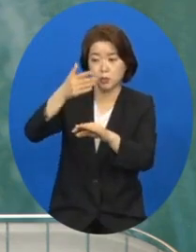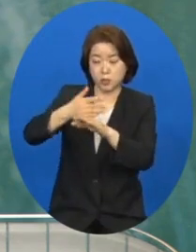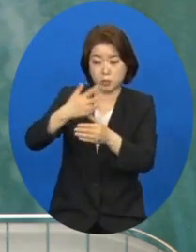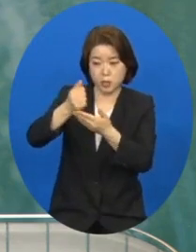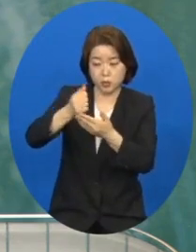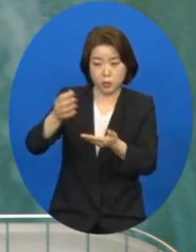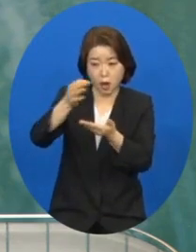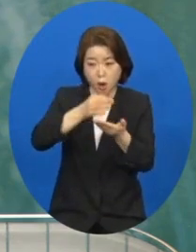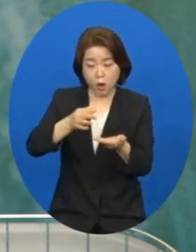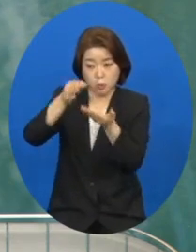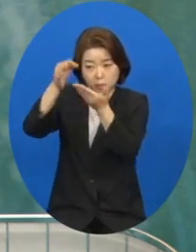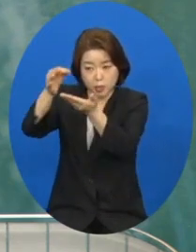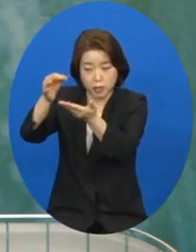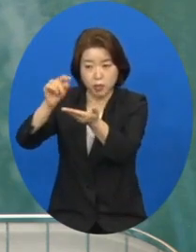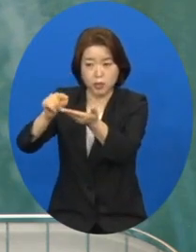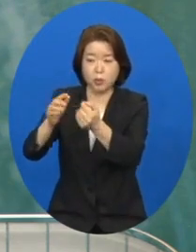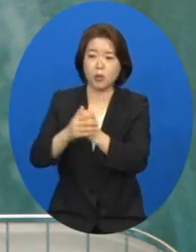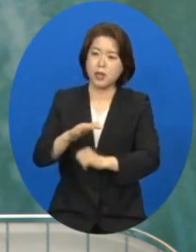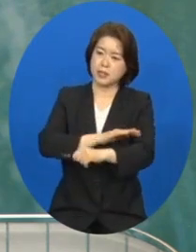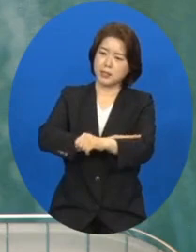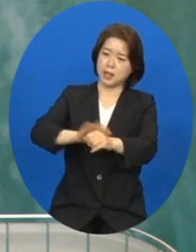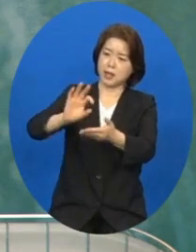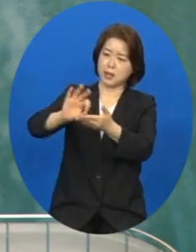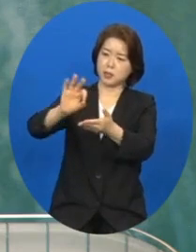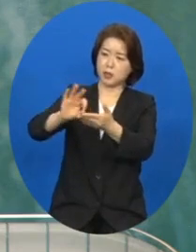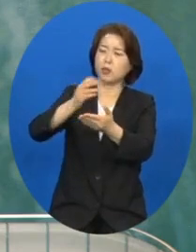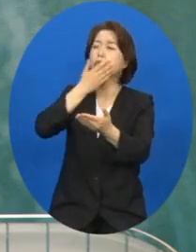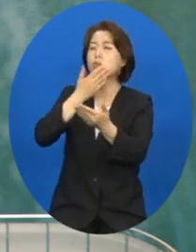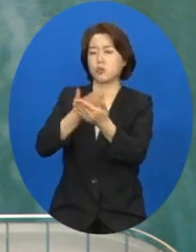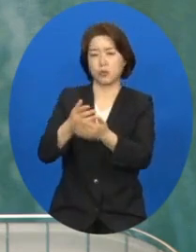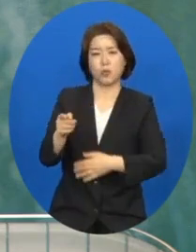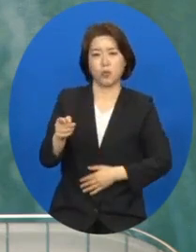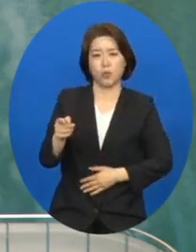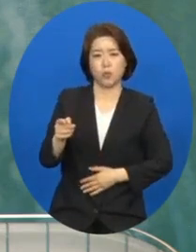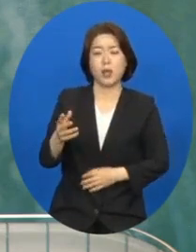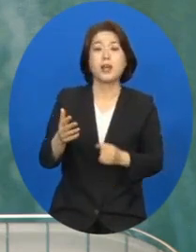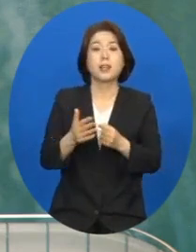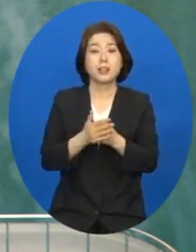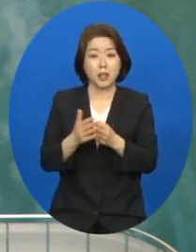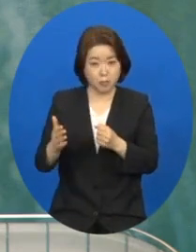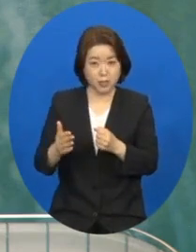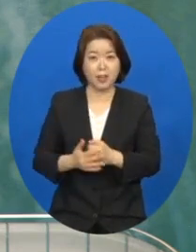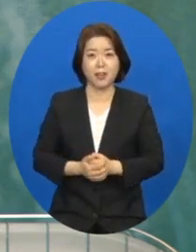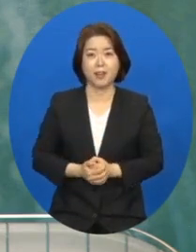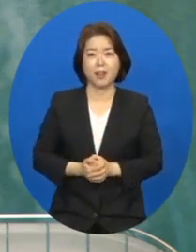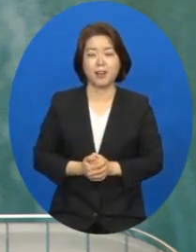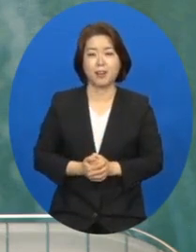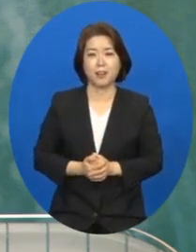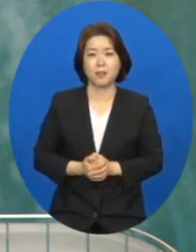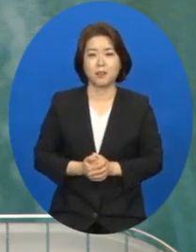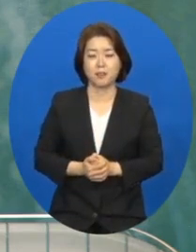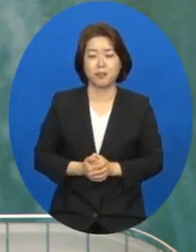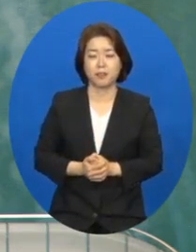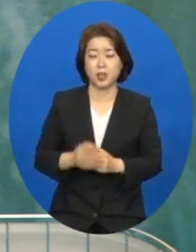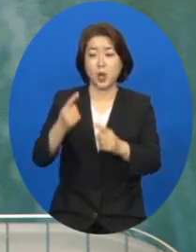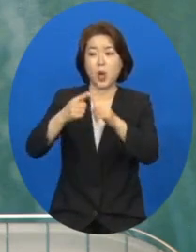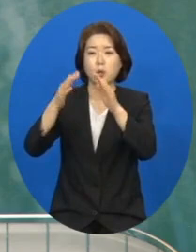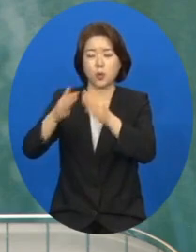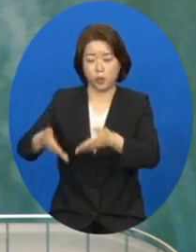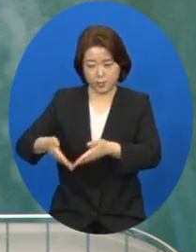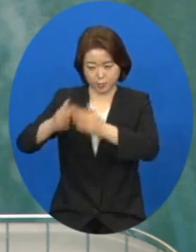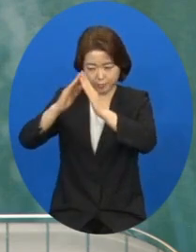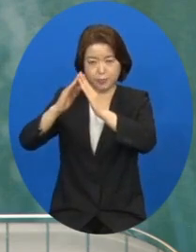것을 잘 쓰는 것도 더 중요하겠다. 그래서 개척교회 설립을